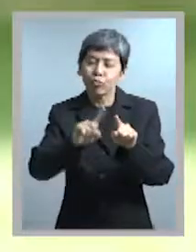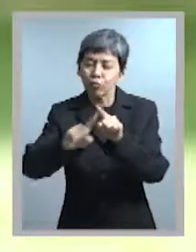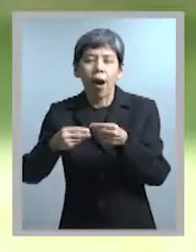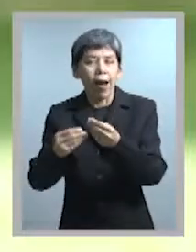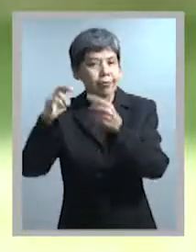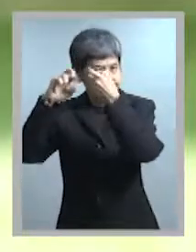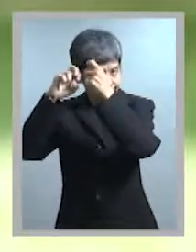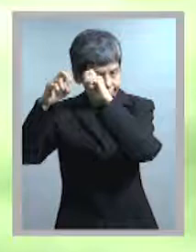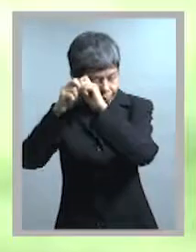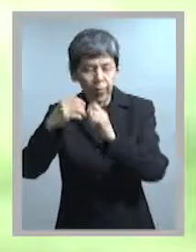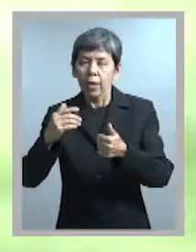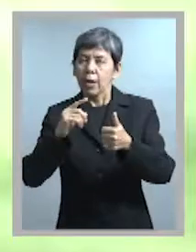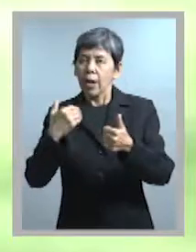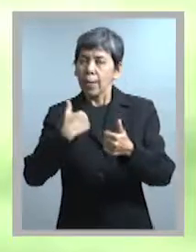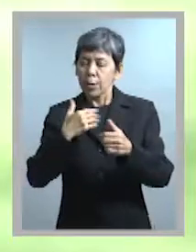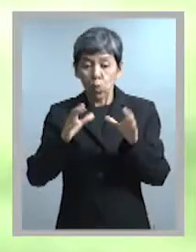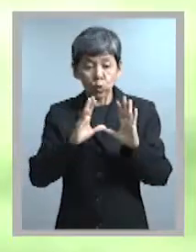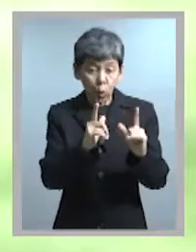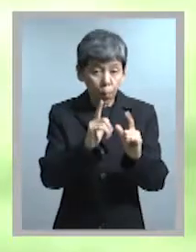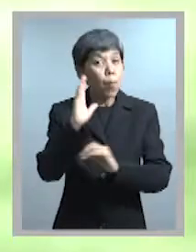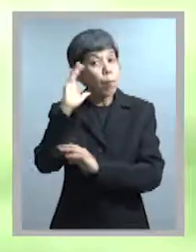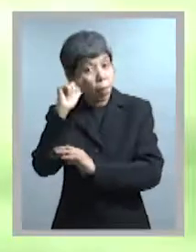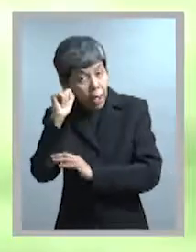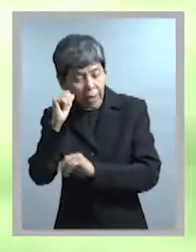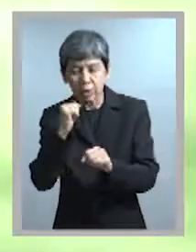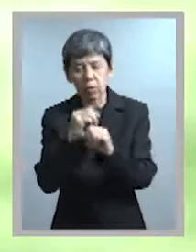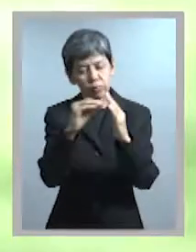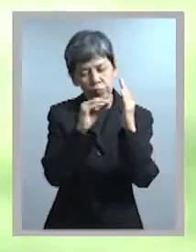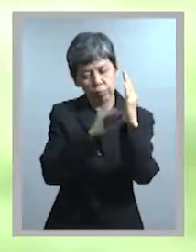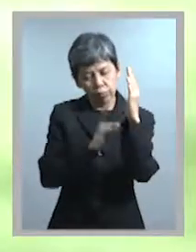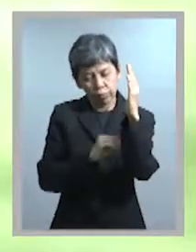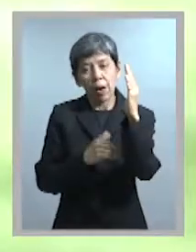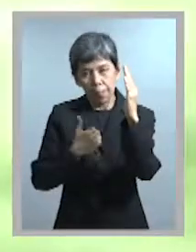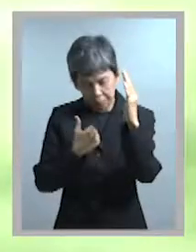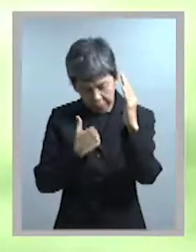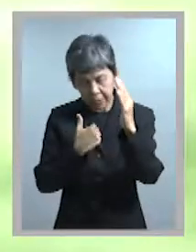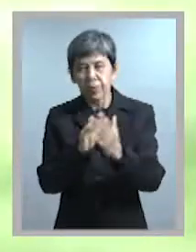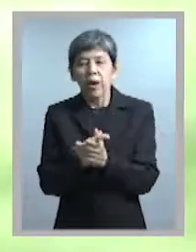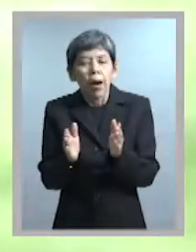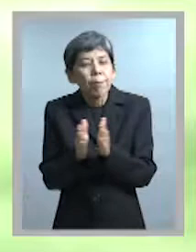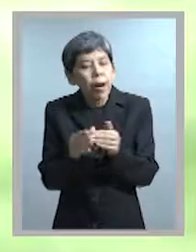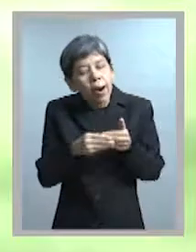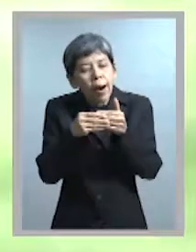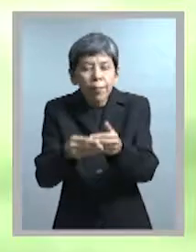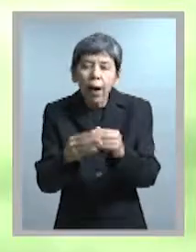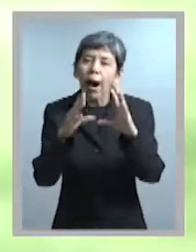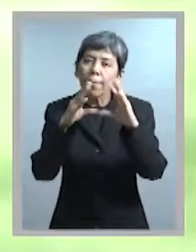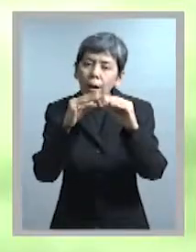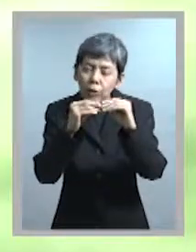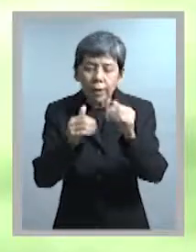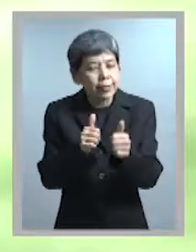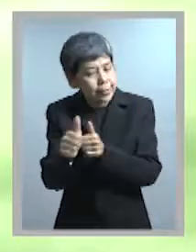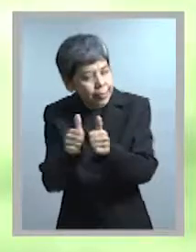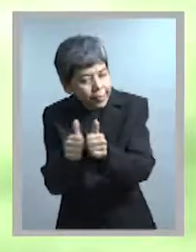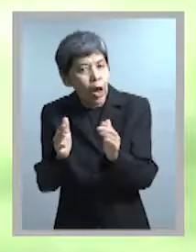ประเภทต่างๆให้กับเด็กๆแล้วเราก็จะมีภาคของชมรมผู้ปกครองซึ่งมาจากทุกจังหวัดนะครับก็จะพาน้องๆมาสัมมนา